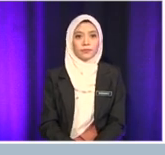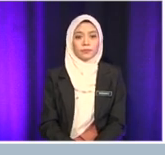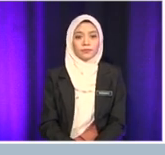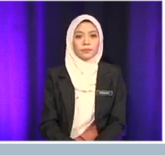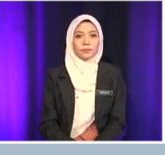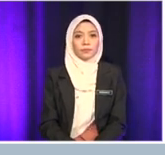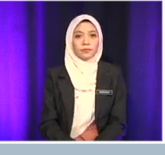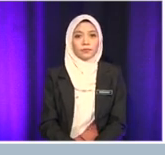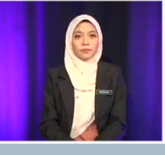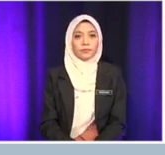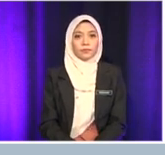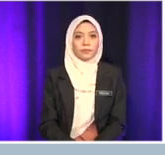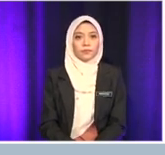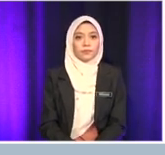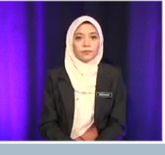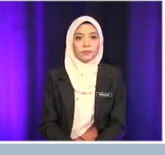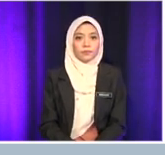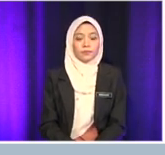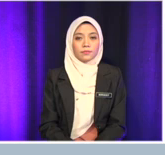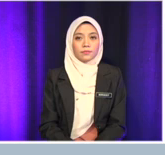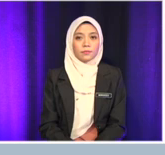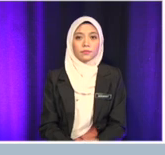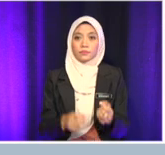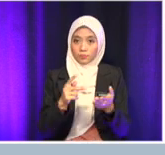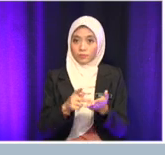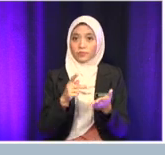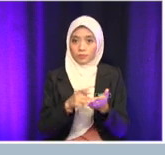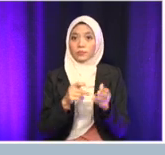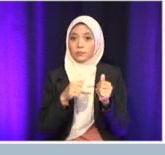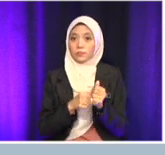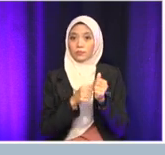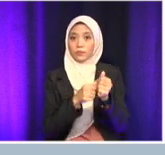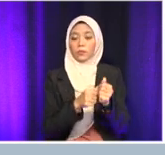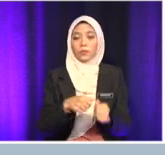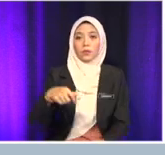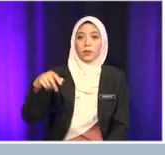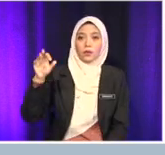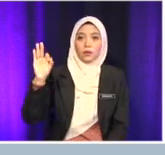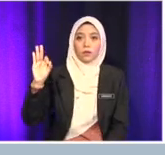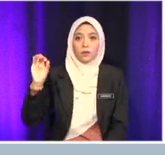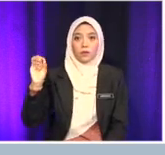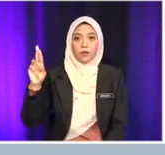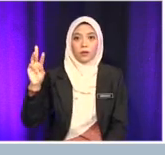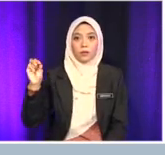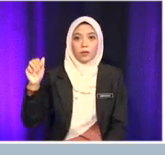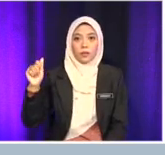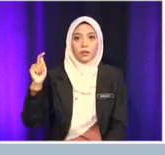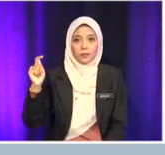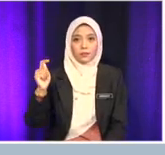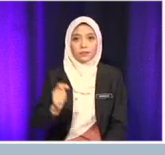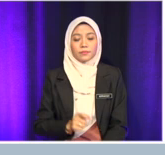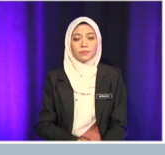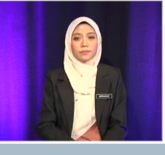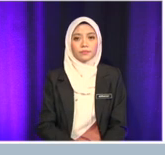adalah luas image sama dengan cake kuasa 2 darat luas objek maka kita